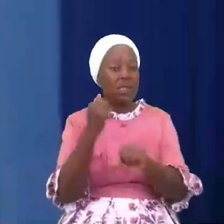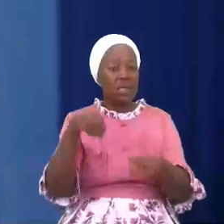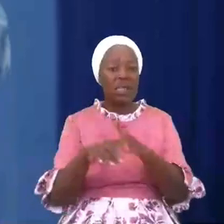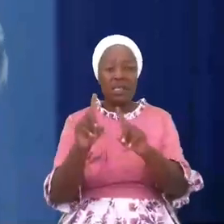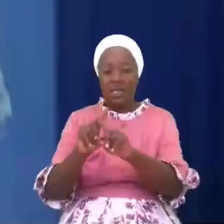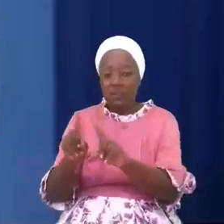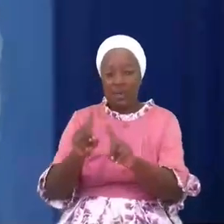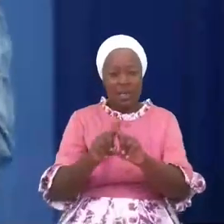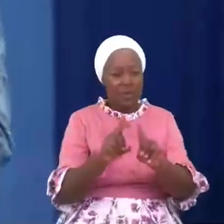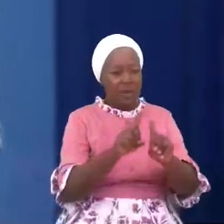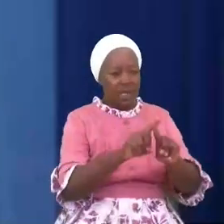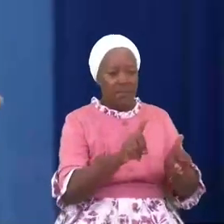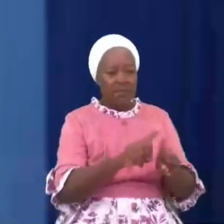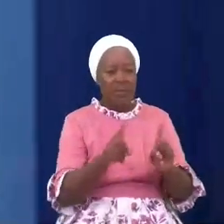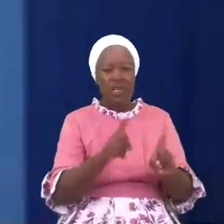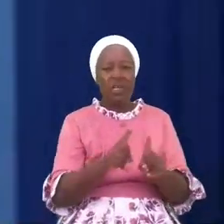genres,